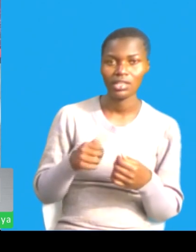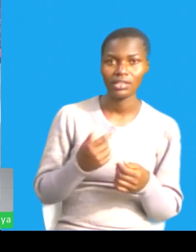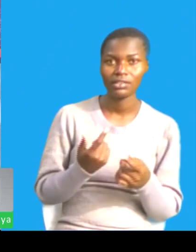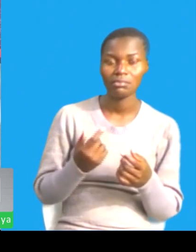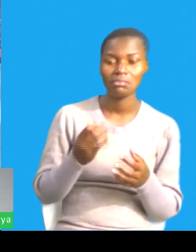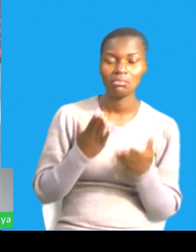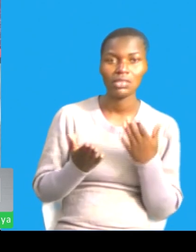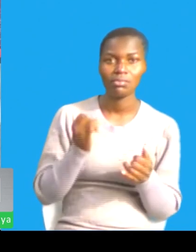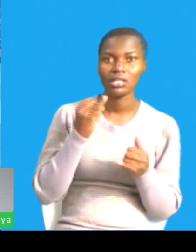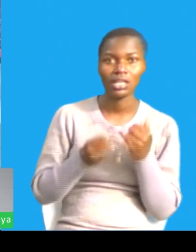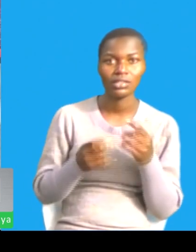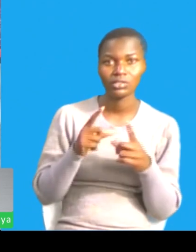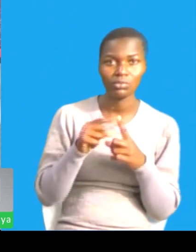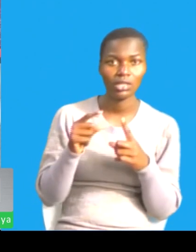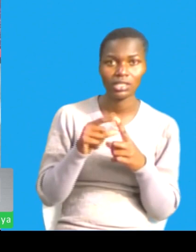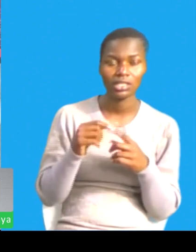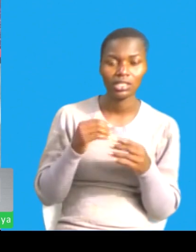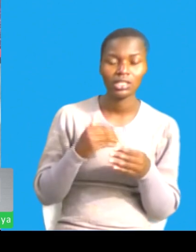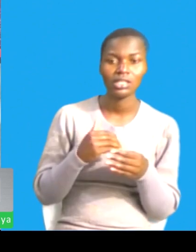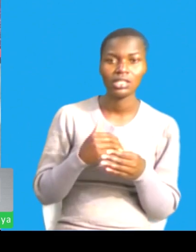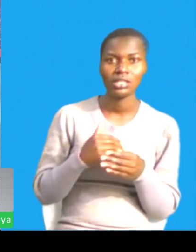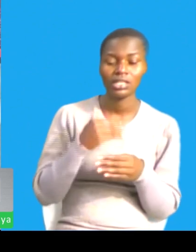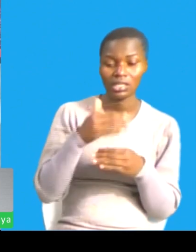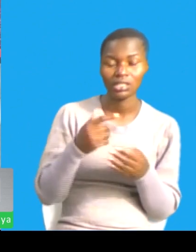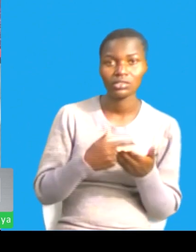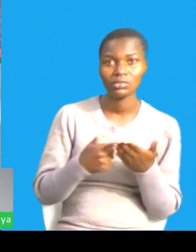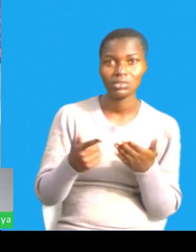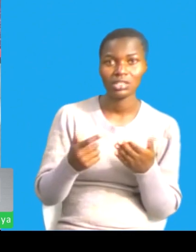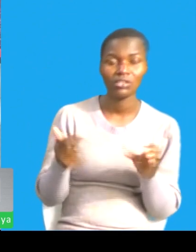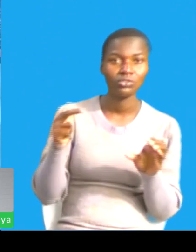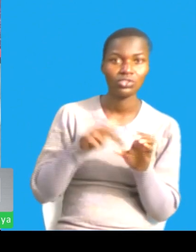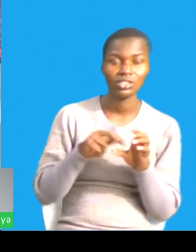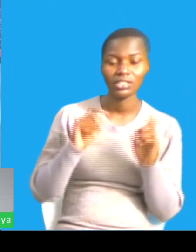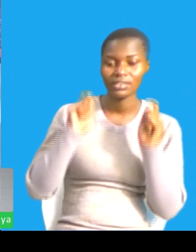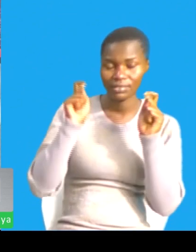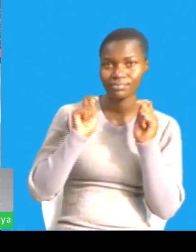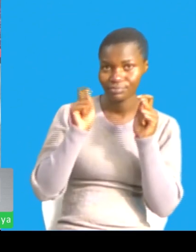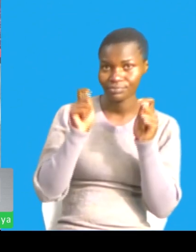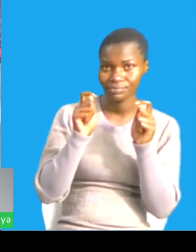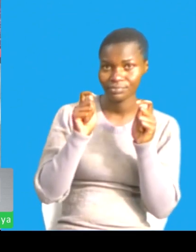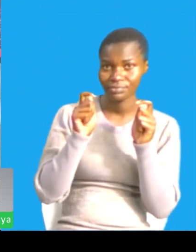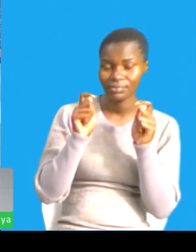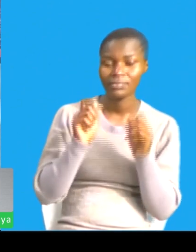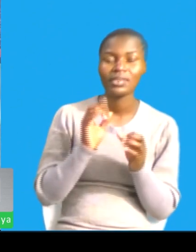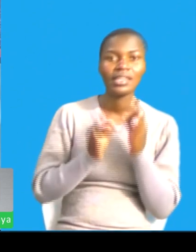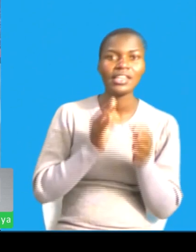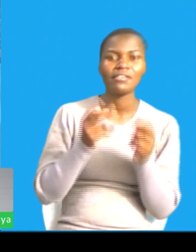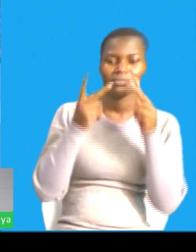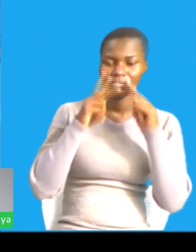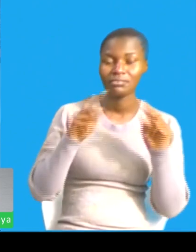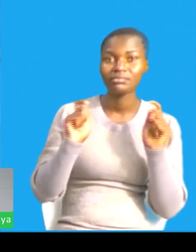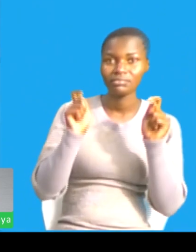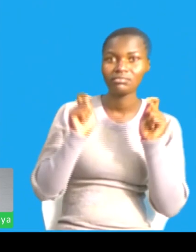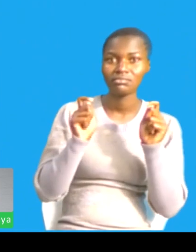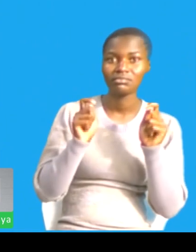words? Ningesema next week, you joining in the procession? Kama ni procession na ni peaceful, sisi hatuna shida.